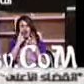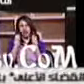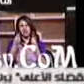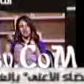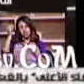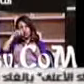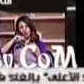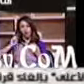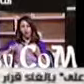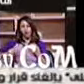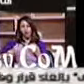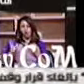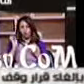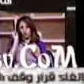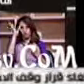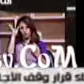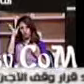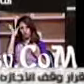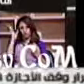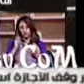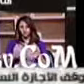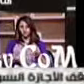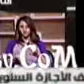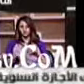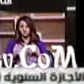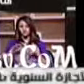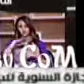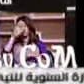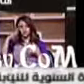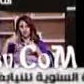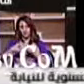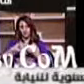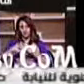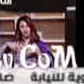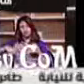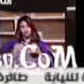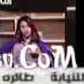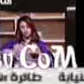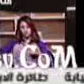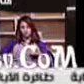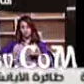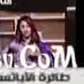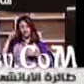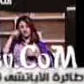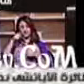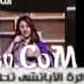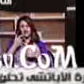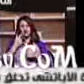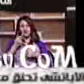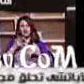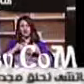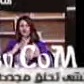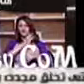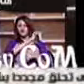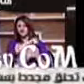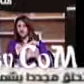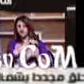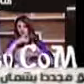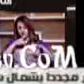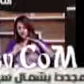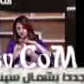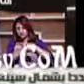الامني في مصر في تلك الفتره ان جماعات سلخها تعبر من رفح ومن رفح تطلع الشيخ زويد ومن الشيخ زويد تطلع على العريش ومن